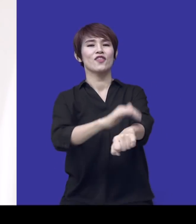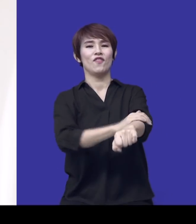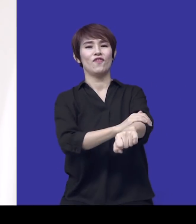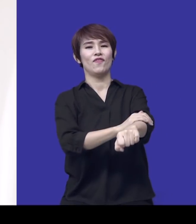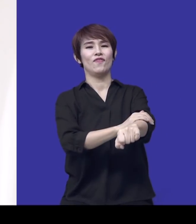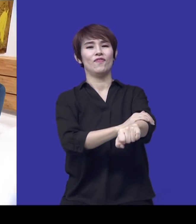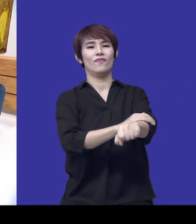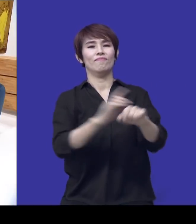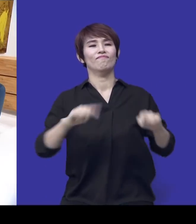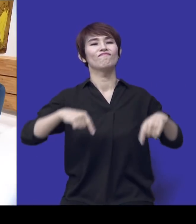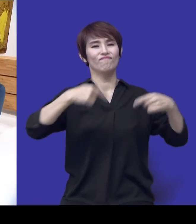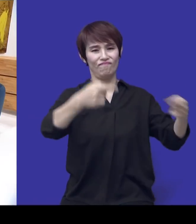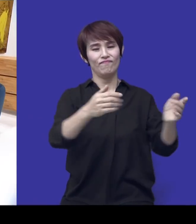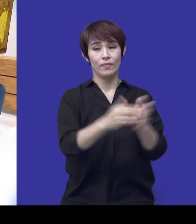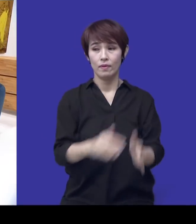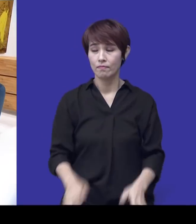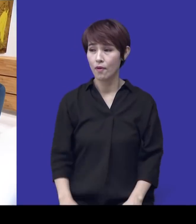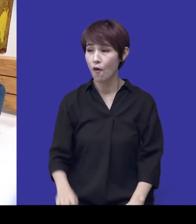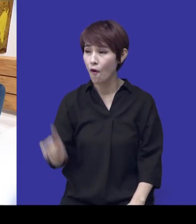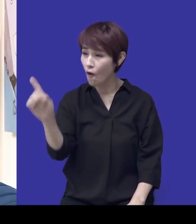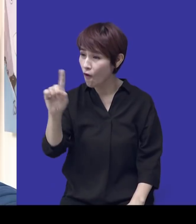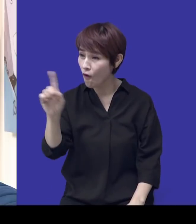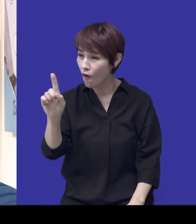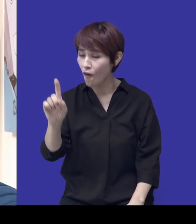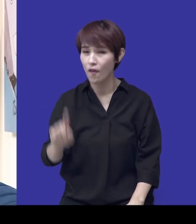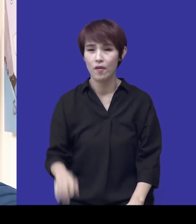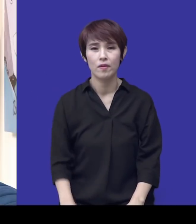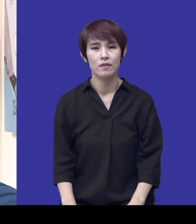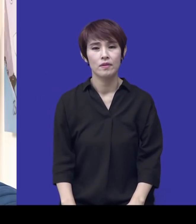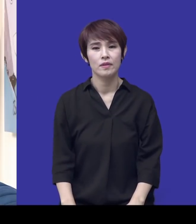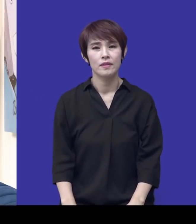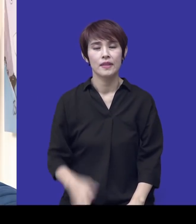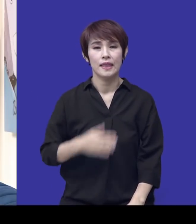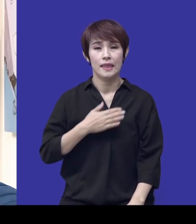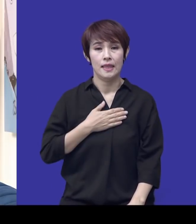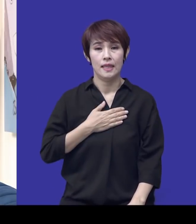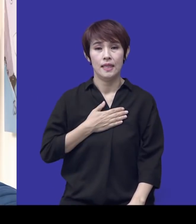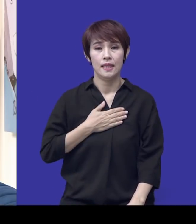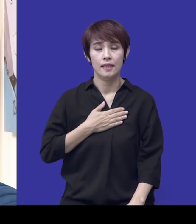처음에 들어가게 됐어요. 그거 가보니까 어때요? 제가 했던 일이 이제